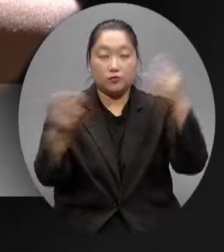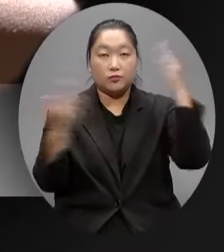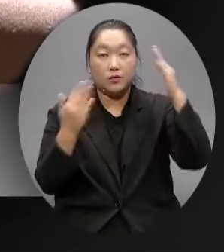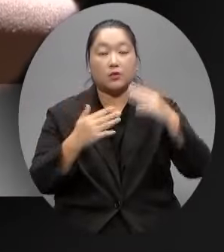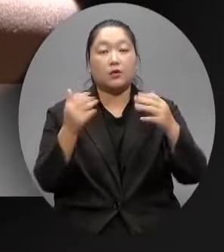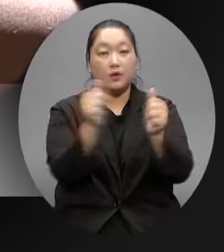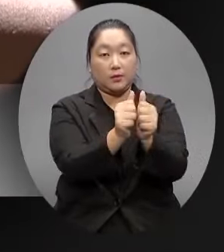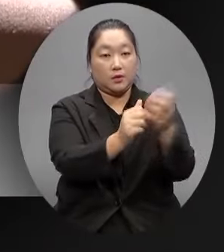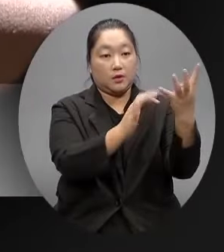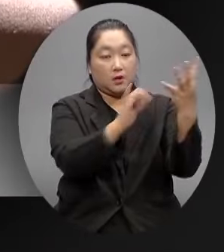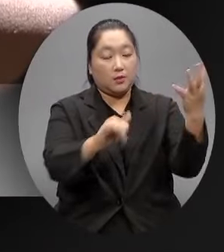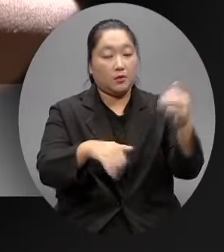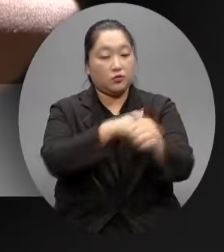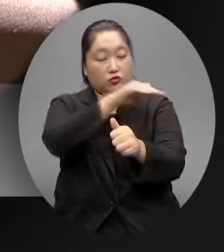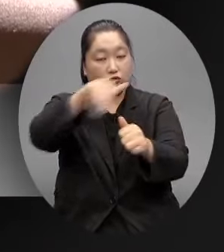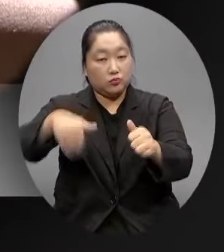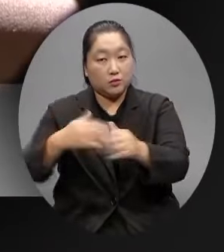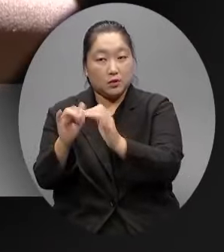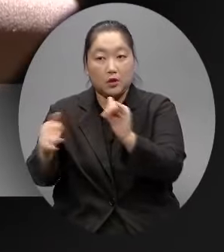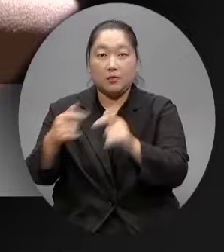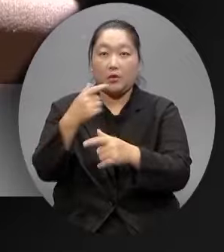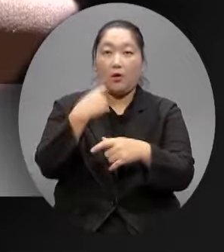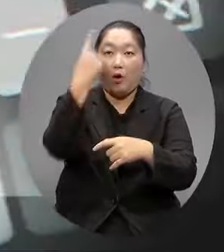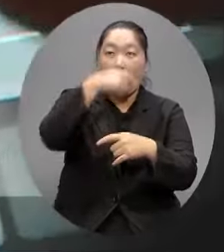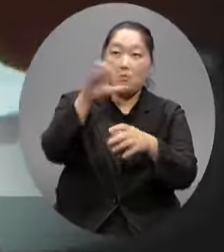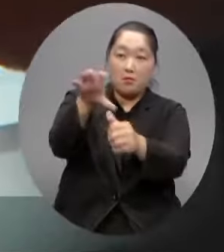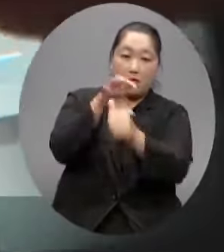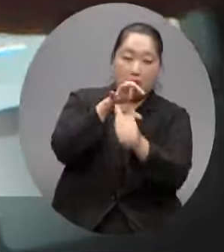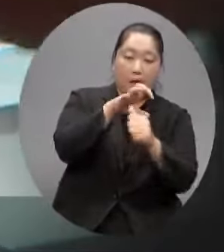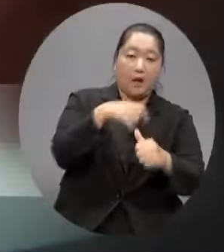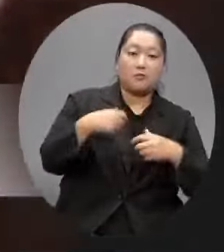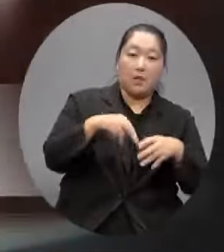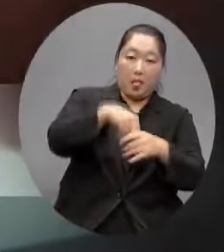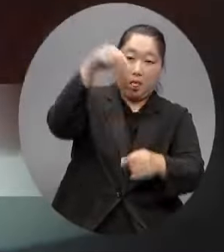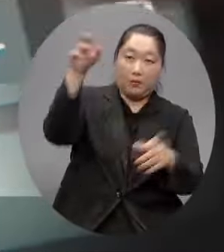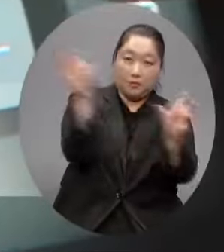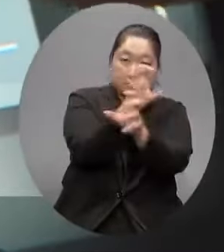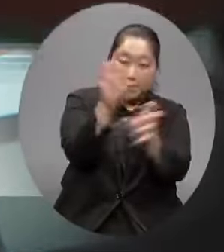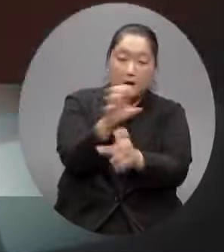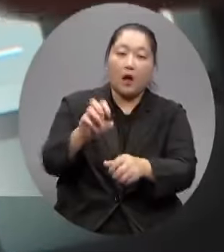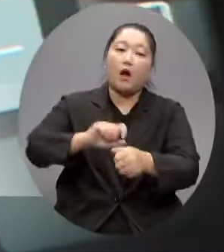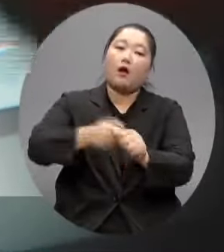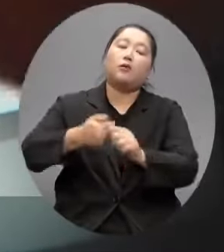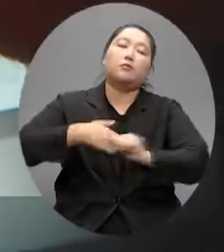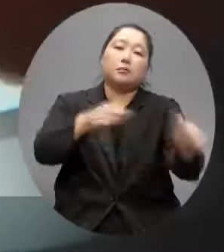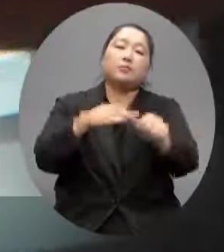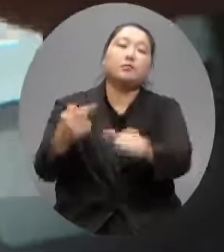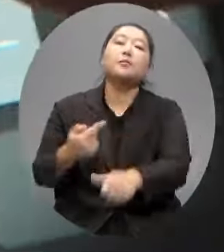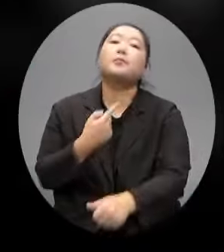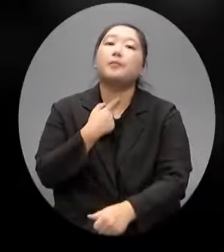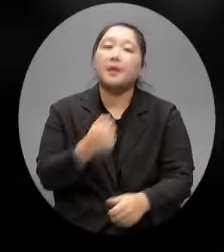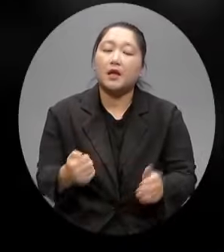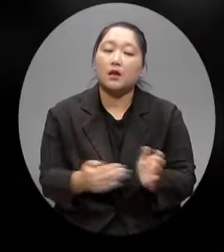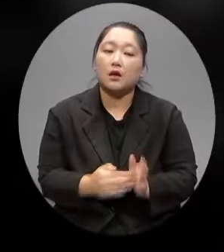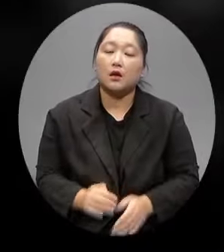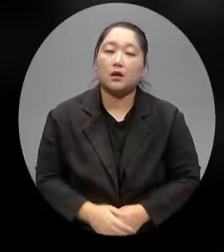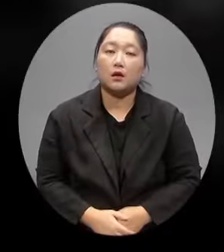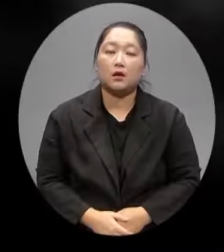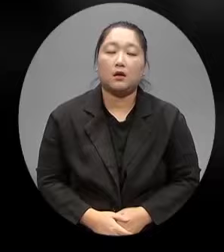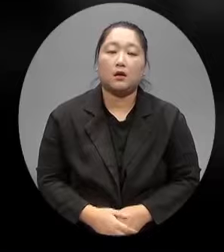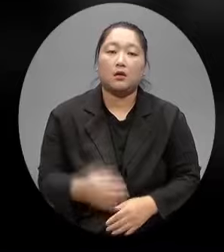4명이 주변 사람들 얼굴로 딥페이크 음란물을 만들었다가 모두 강제 전학 처분을 받기도 했습니다. 이런